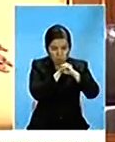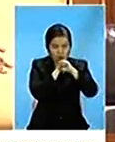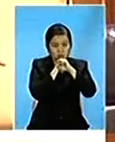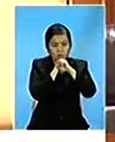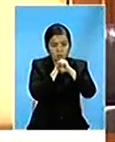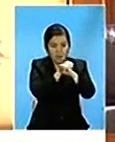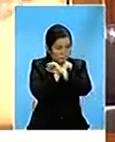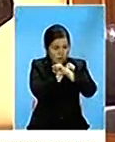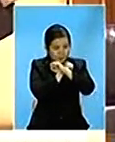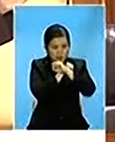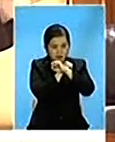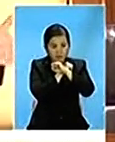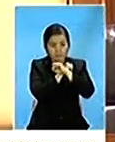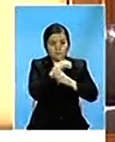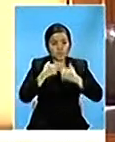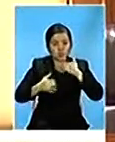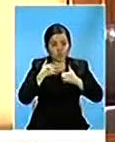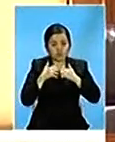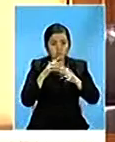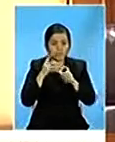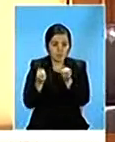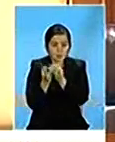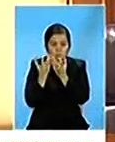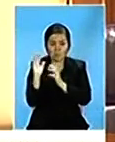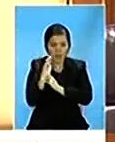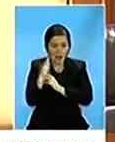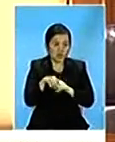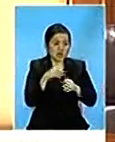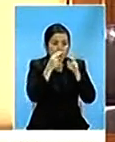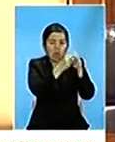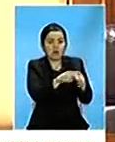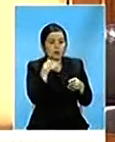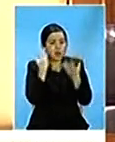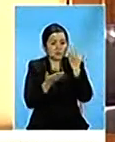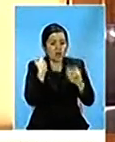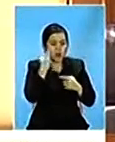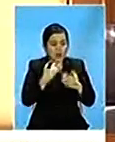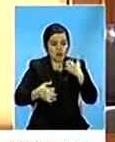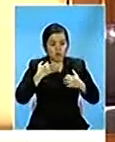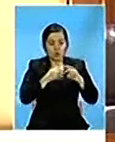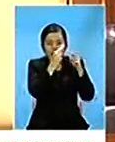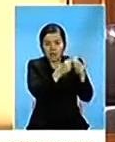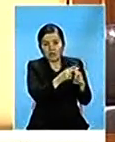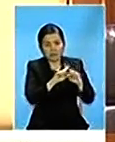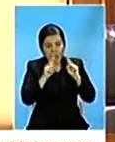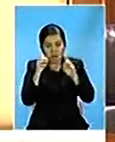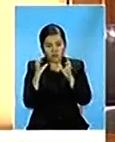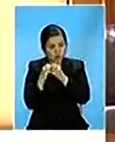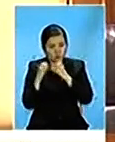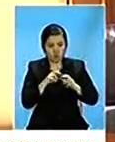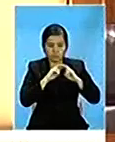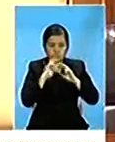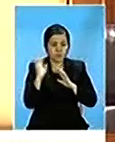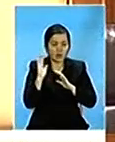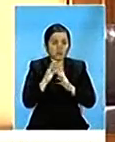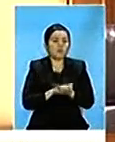ดฉันไม่เดือดร้อนคนอื่นเดือดร้อนช่างไม่ได้นะครับสิ่งที่ฉันมีไม่ยอมใช้ประโยชน์นะครับไอ้อย่างนี้ไม่ได้เด็ดขาดนะครับเพราะนั้นในหลักเนี่ยผมว่าเป็นอย่างนั้นผ